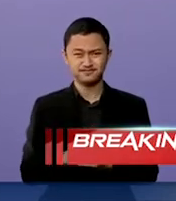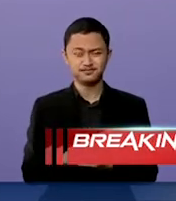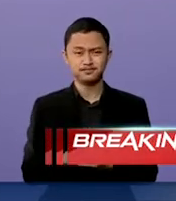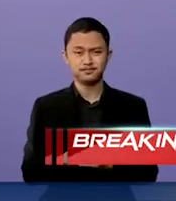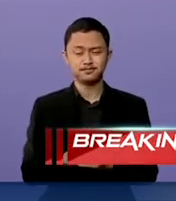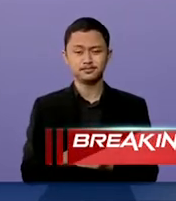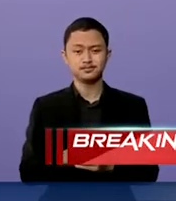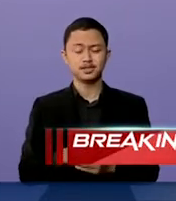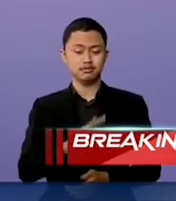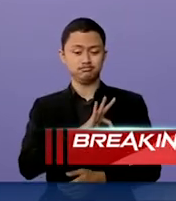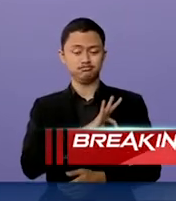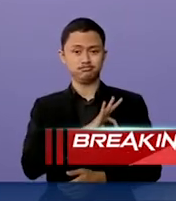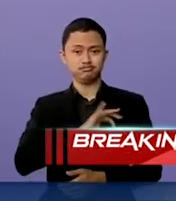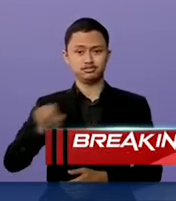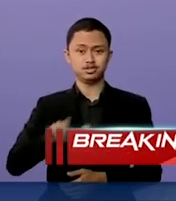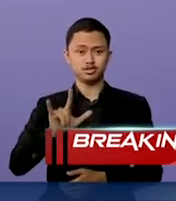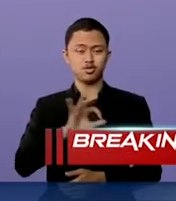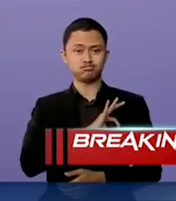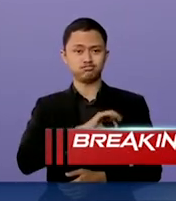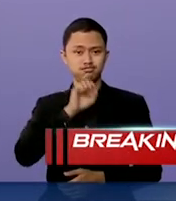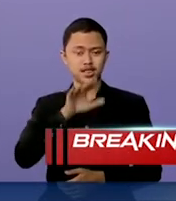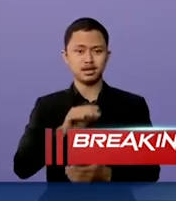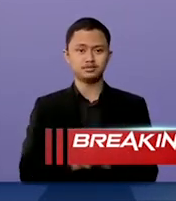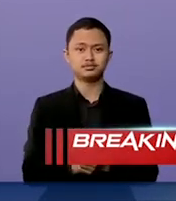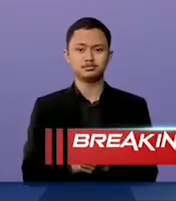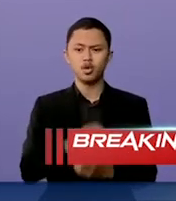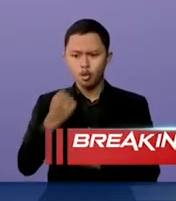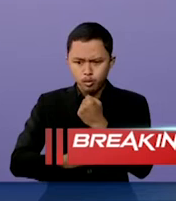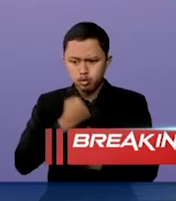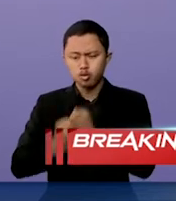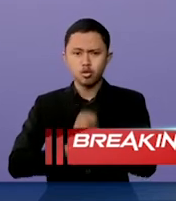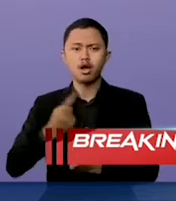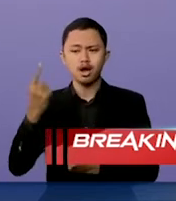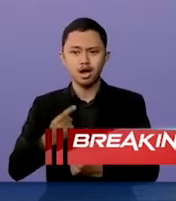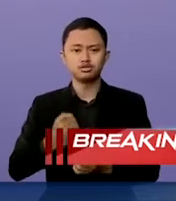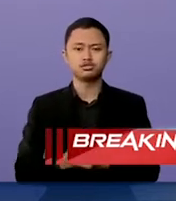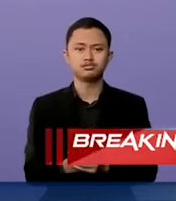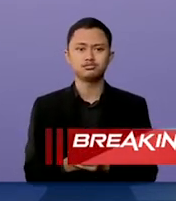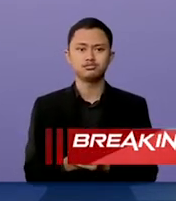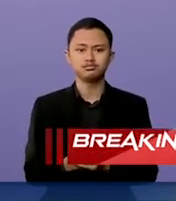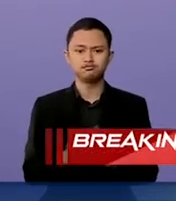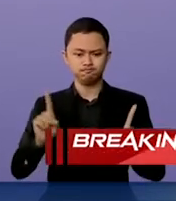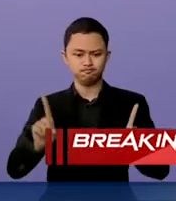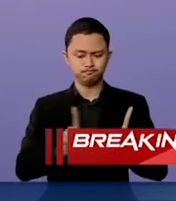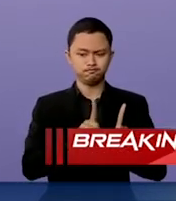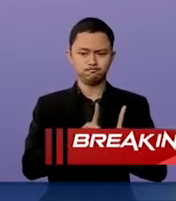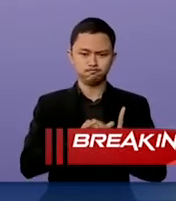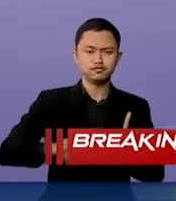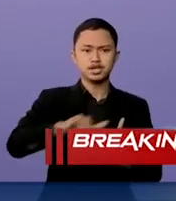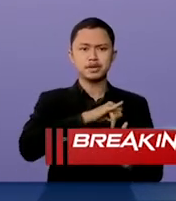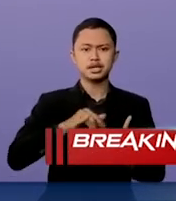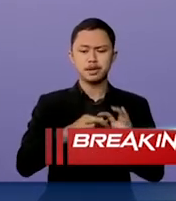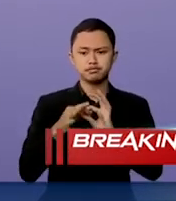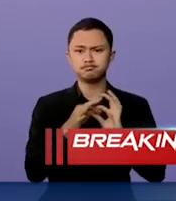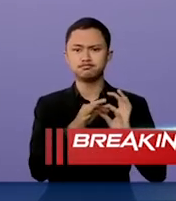disampaikan oleh Presiden Joko Widodo kita harus kerja ekstra keras kita perlu makin rapatkan barisan lebih sulit lagi